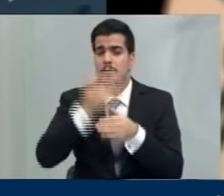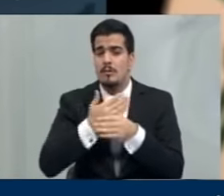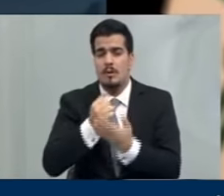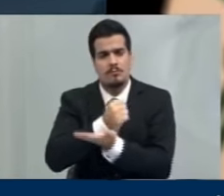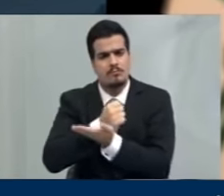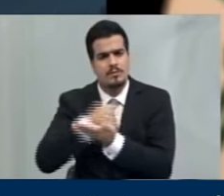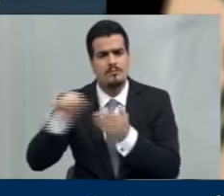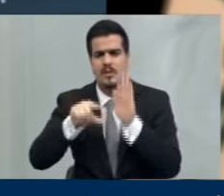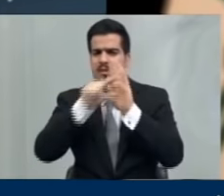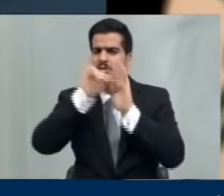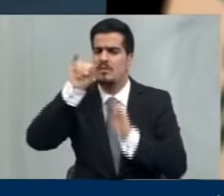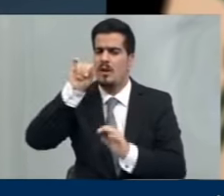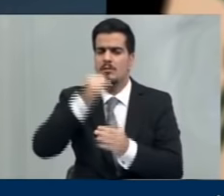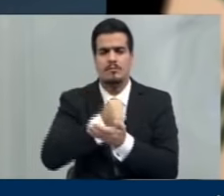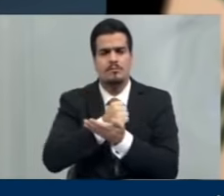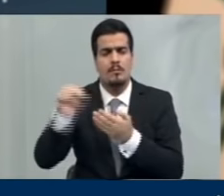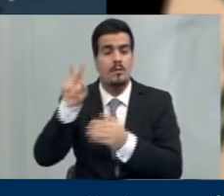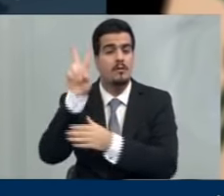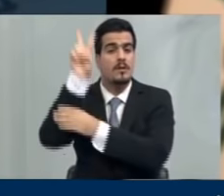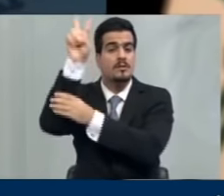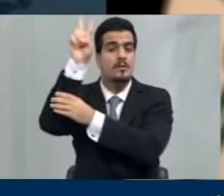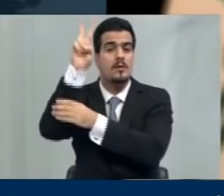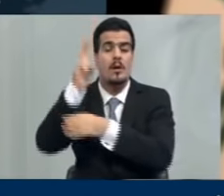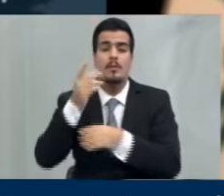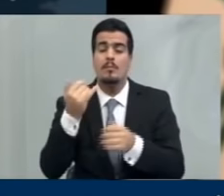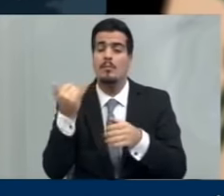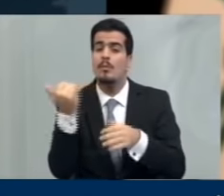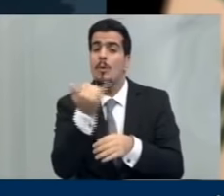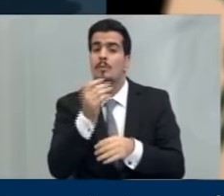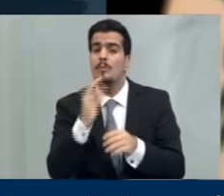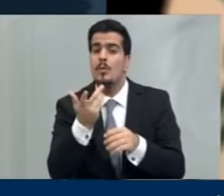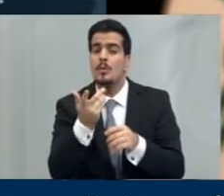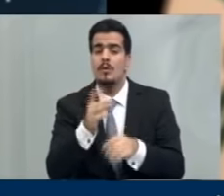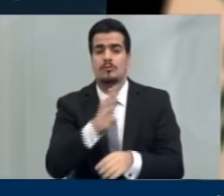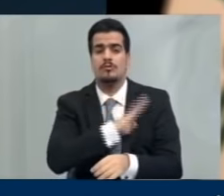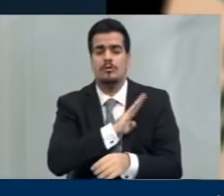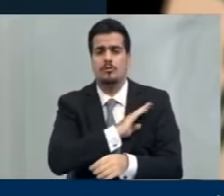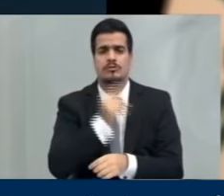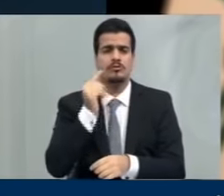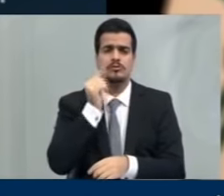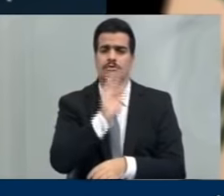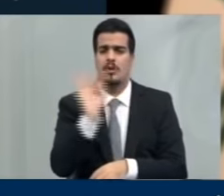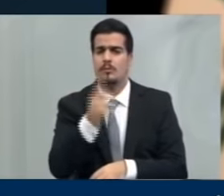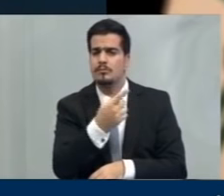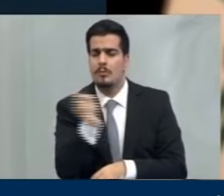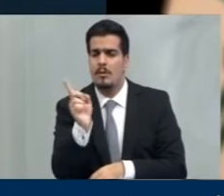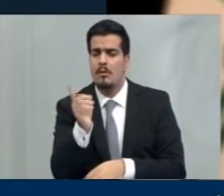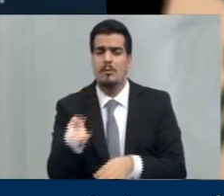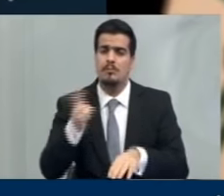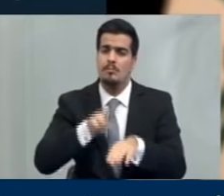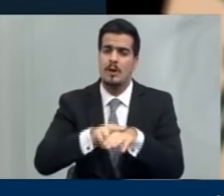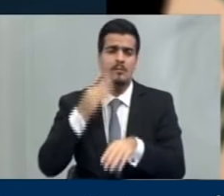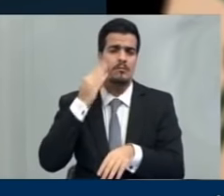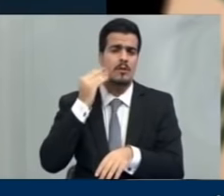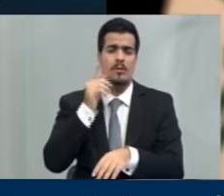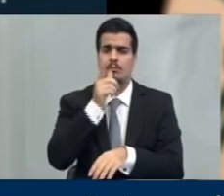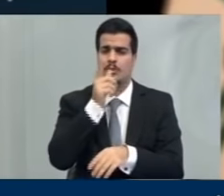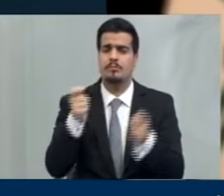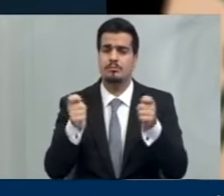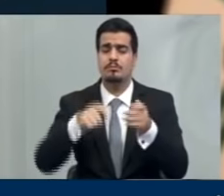داعش، وأشار إلى أن النصر صنعته الإرادة العراقية وأسست له المرجعية بفتواها